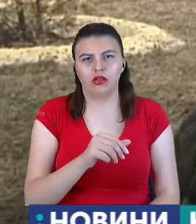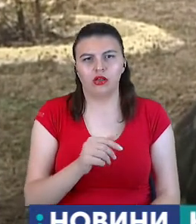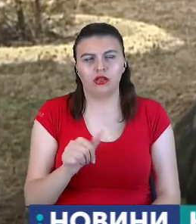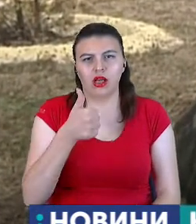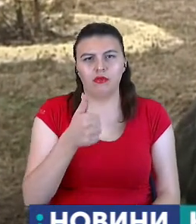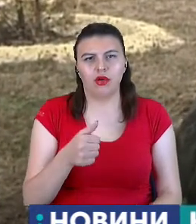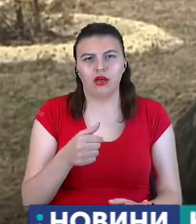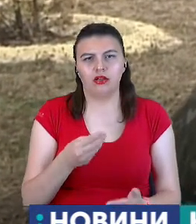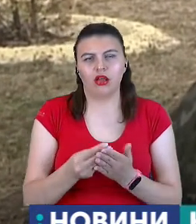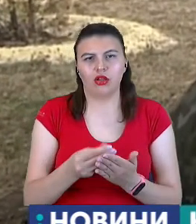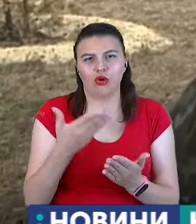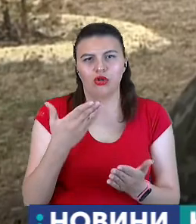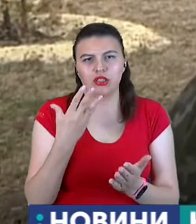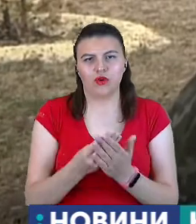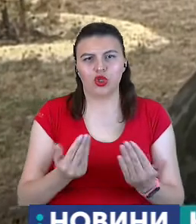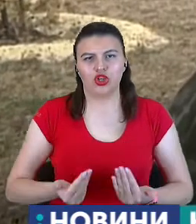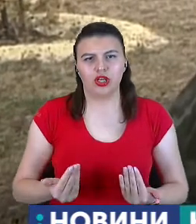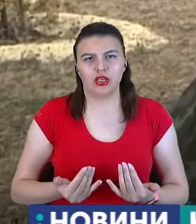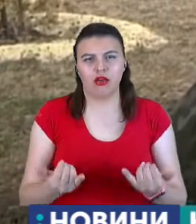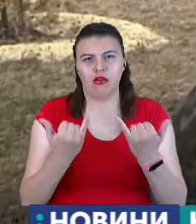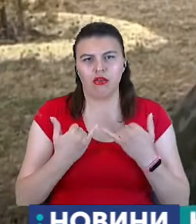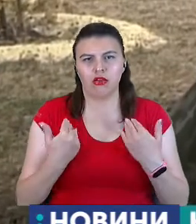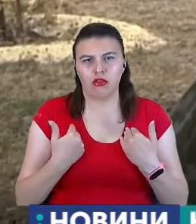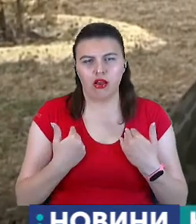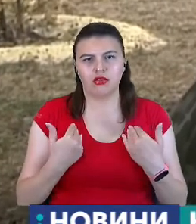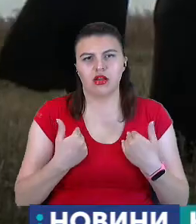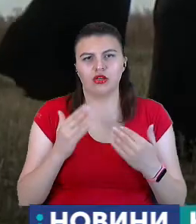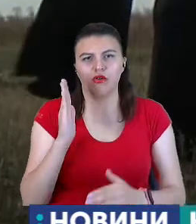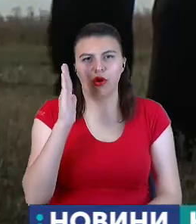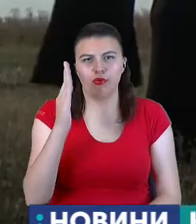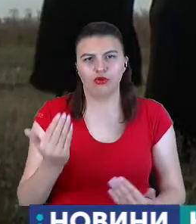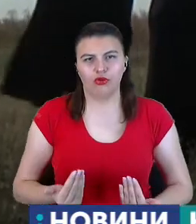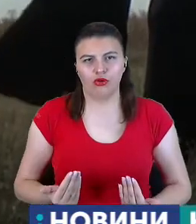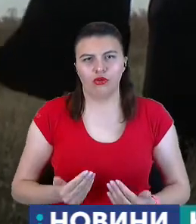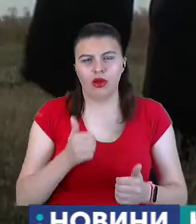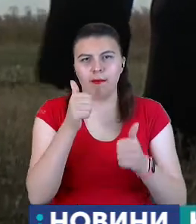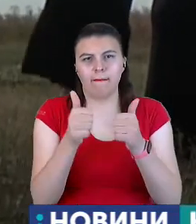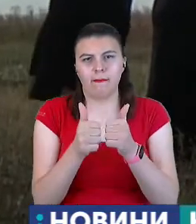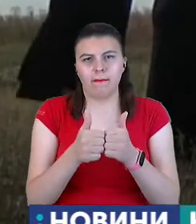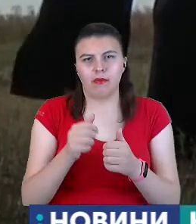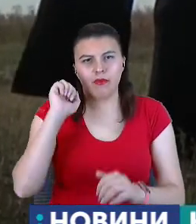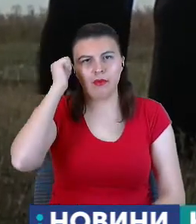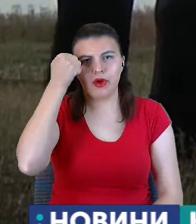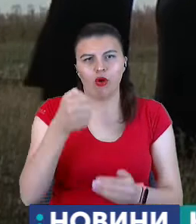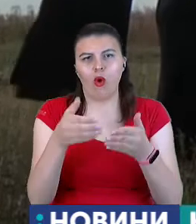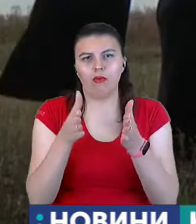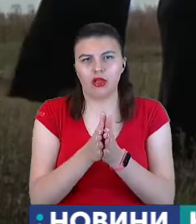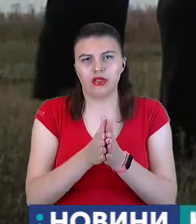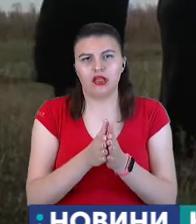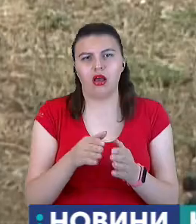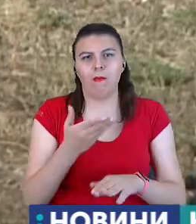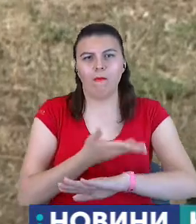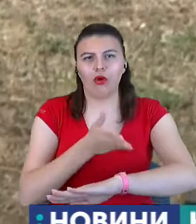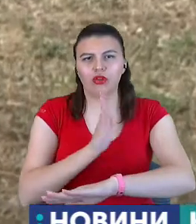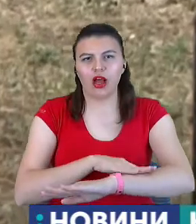найдорожче своє життя. Ради нас, ради нашого майбутнього. Біля меморіального комплексу композиції полтавських та